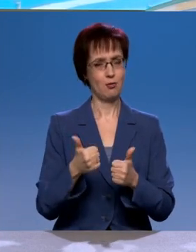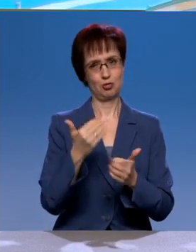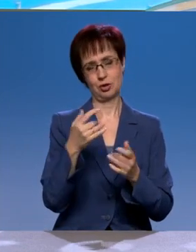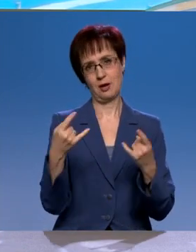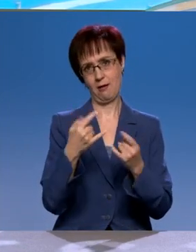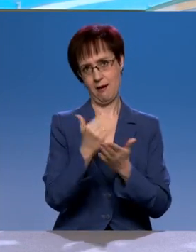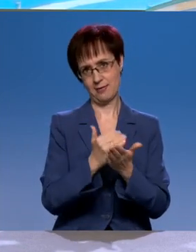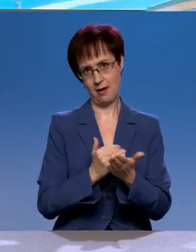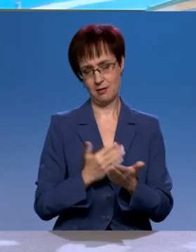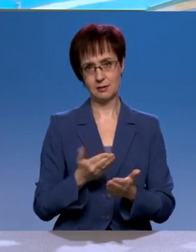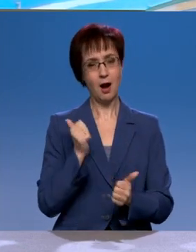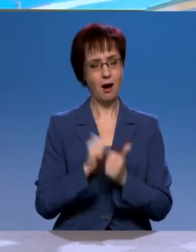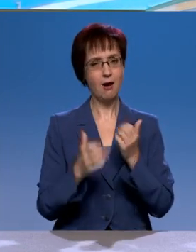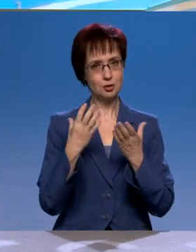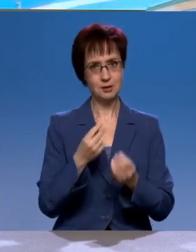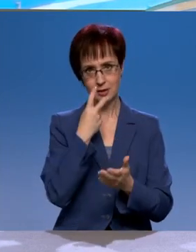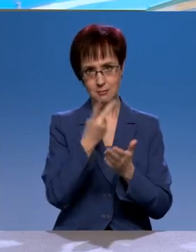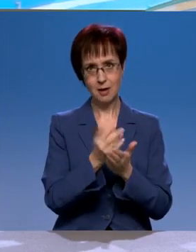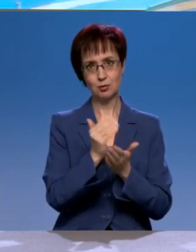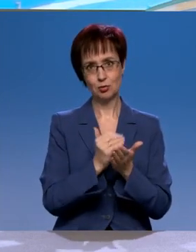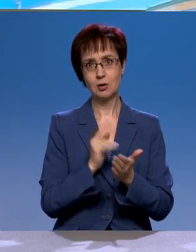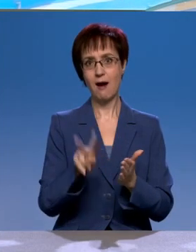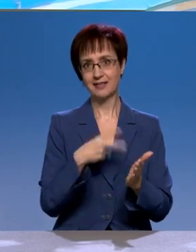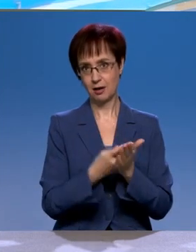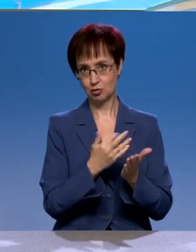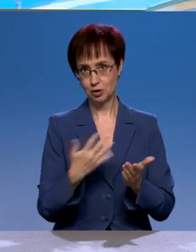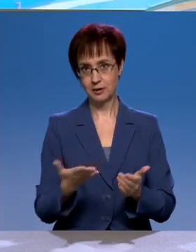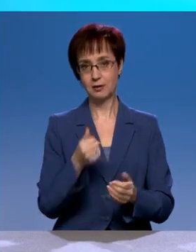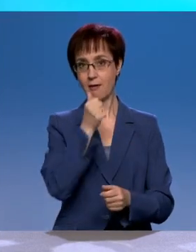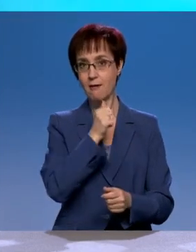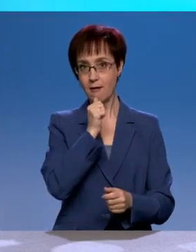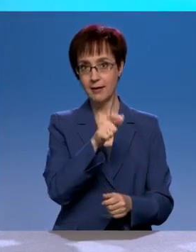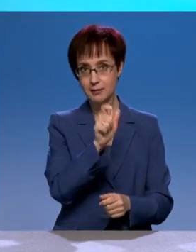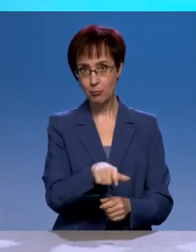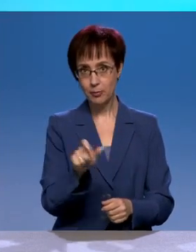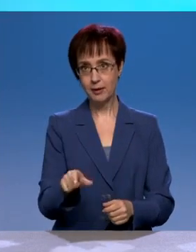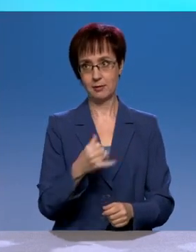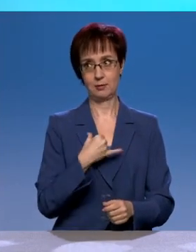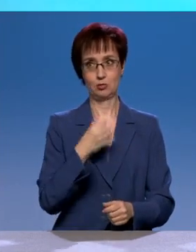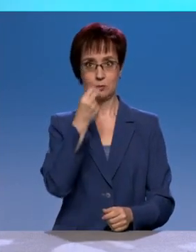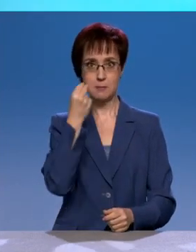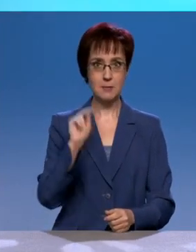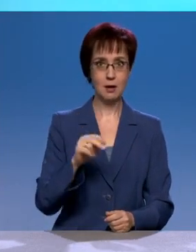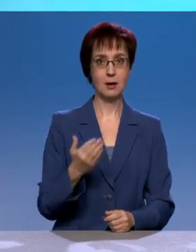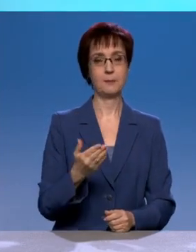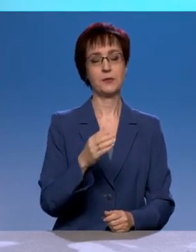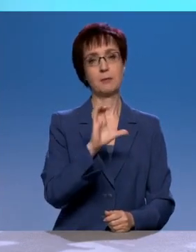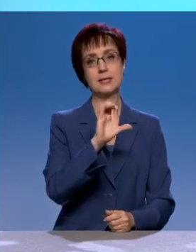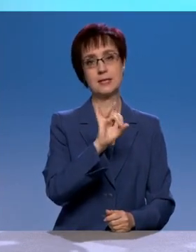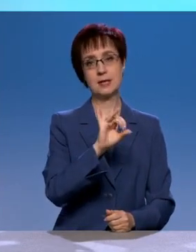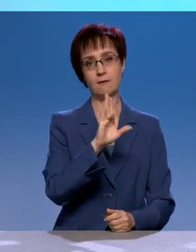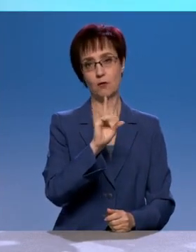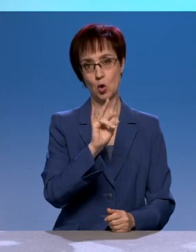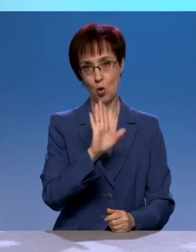я просто немножко забегаю вперед. Это люди, которых мы сегодня увидим в эфире. Это Сивков, Журавлев, Карачаровский.